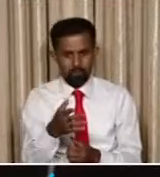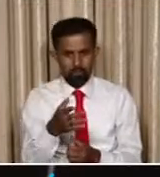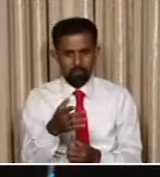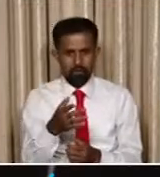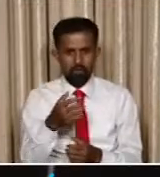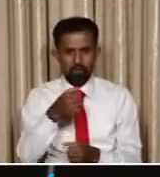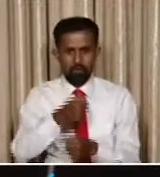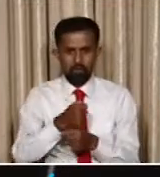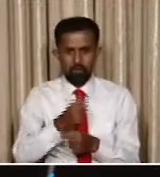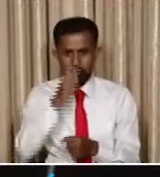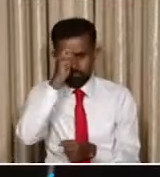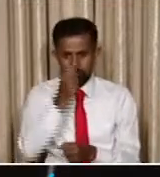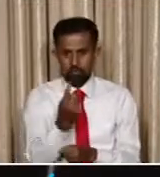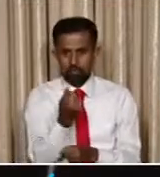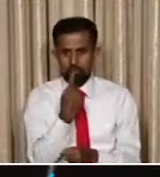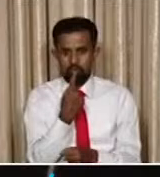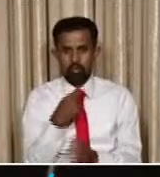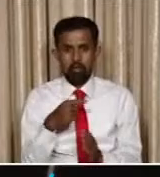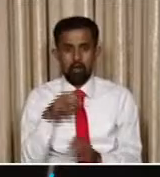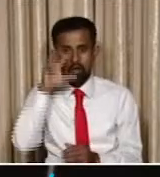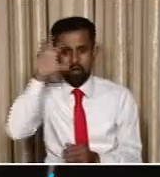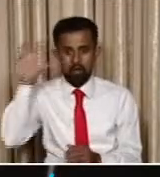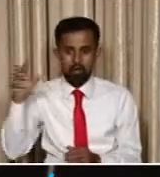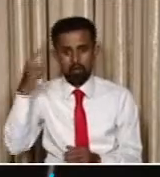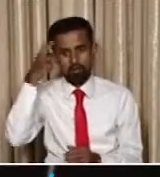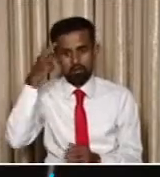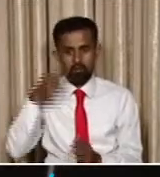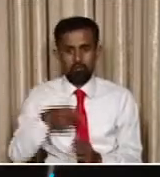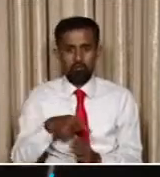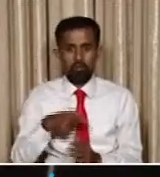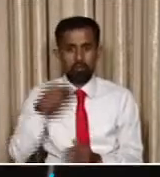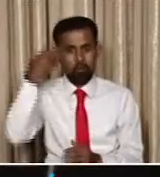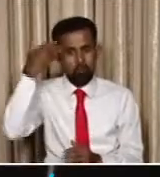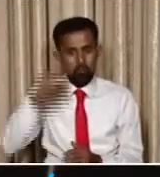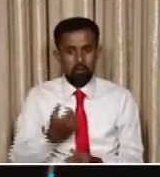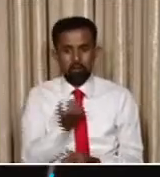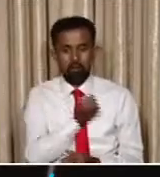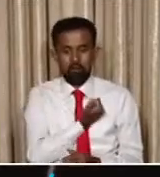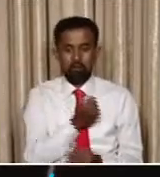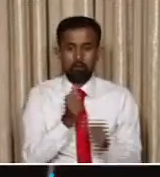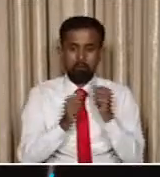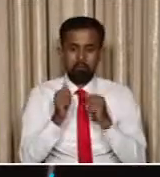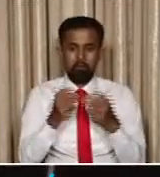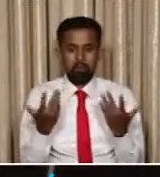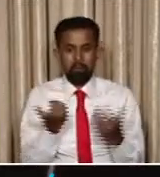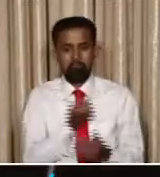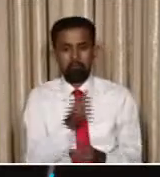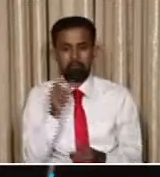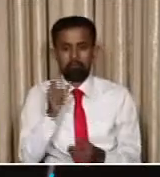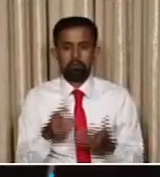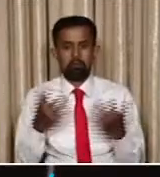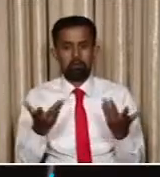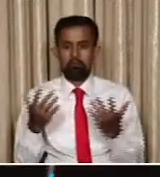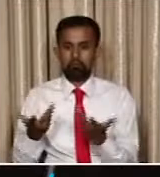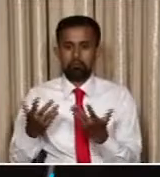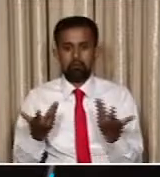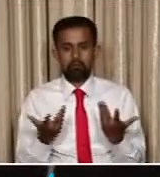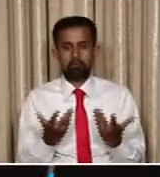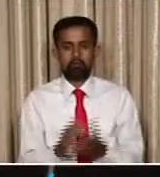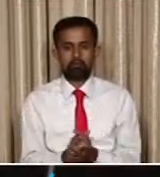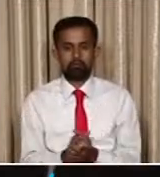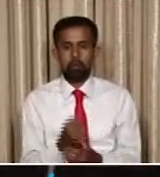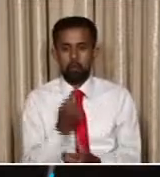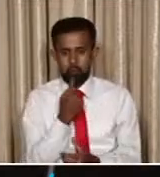මන්ත්‍රීතුමා කියනවා රටවල් වල හිතාගෙන ඉන්නේ මේකේ මැරනවා ස්පිරිතාල වල බෙහෙත් නැහැ වෛද්‍යවරු නැහැ ඒව නැහැ මේව නැහැ ඔක්කොම